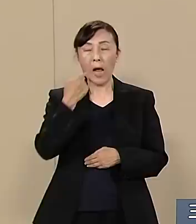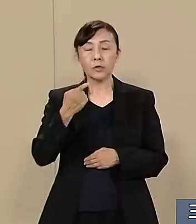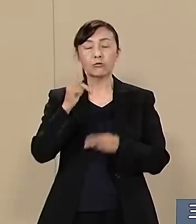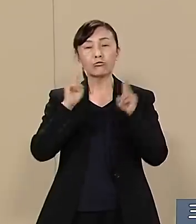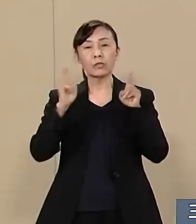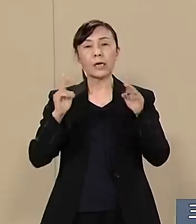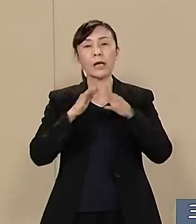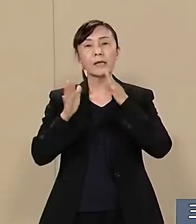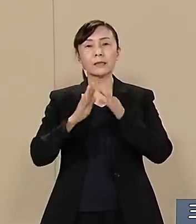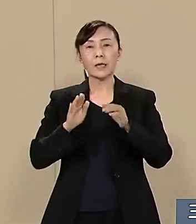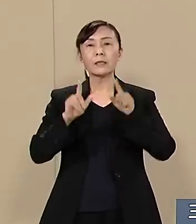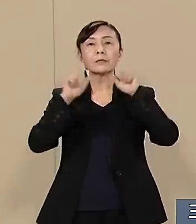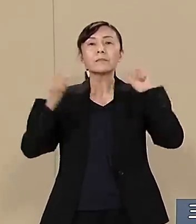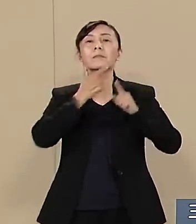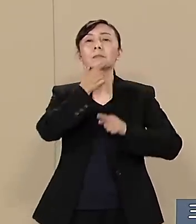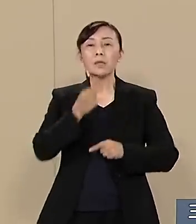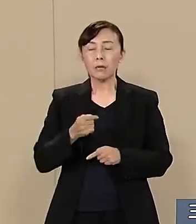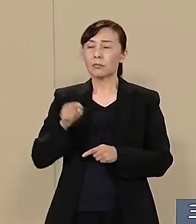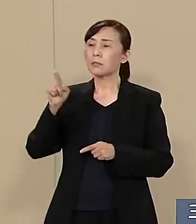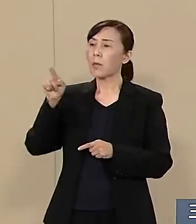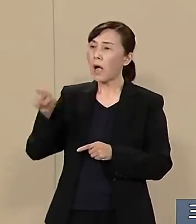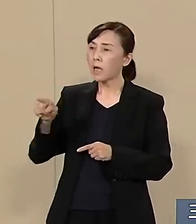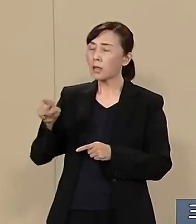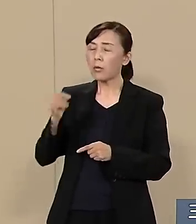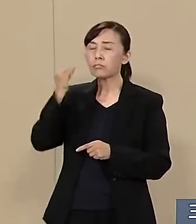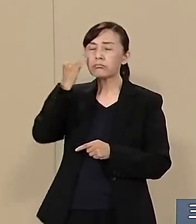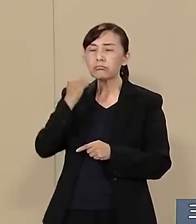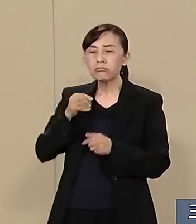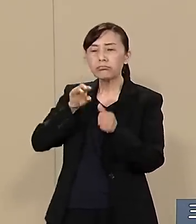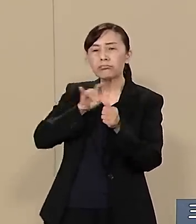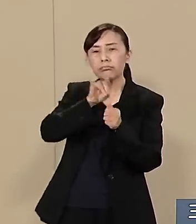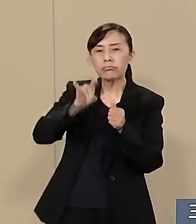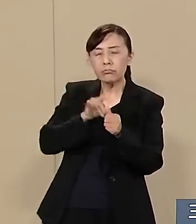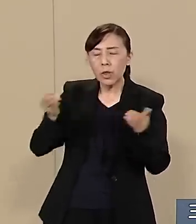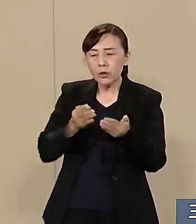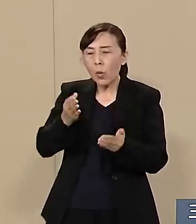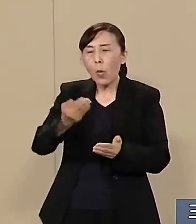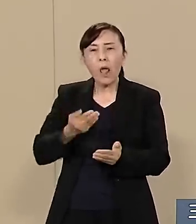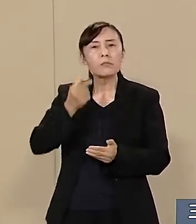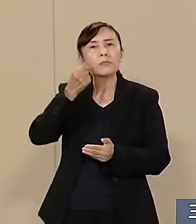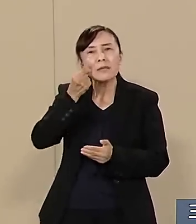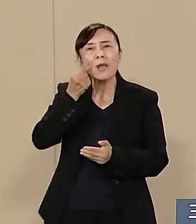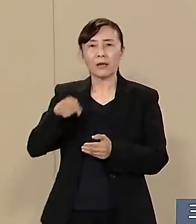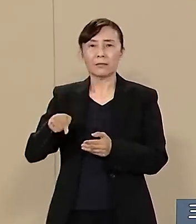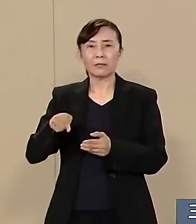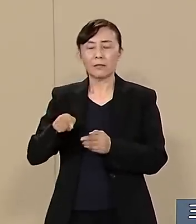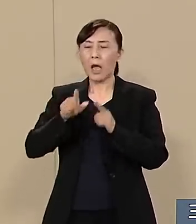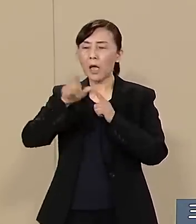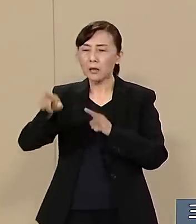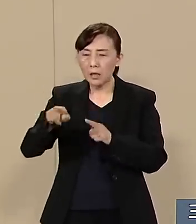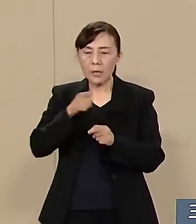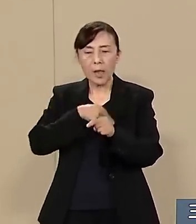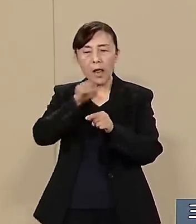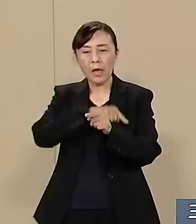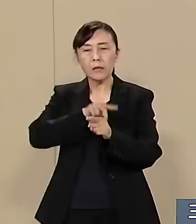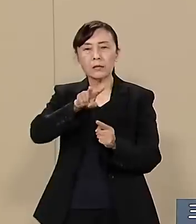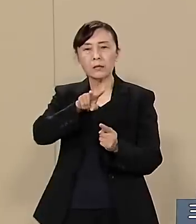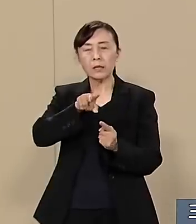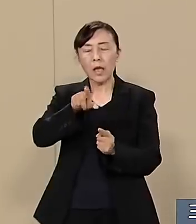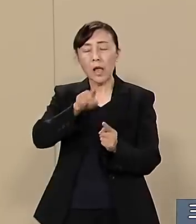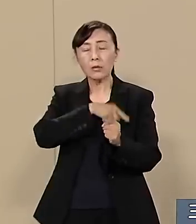ねーあんたみたいなも枕営業したって出るかいな nhk さんだってなあえて選ぶ県である